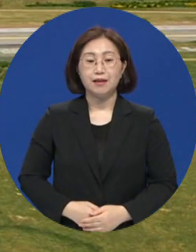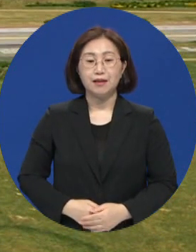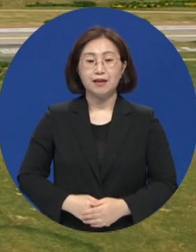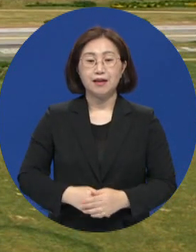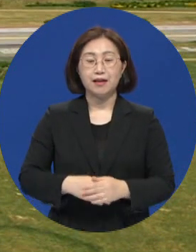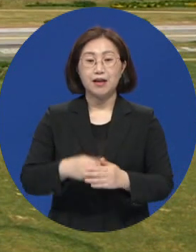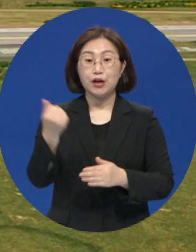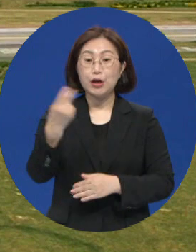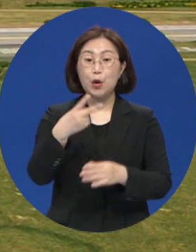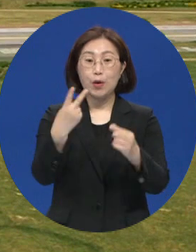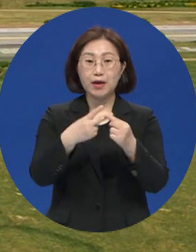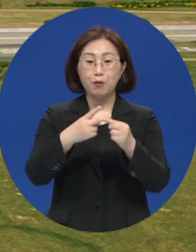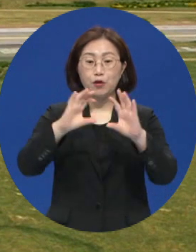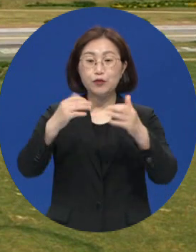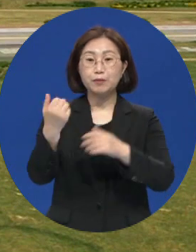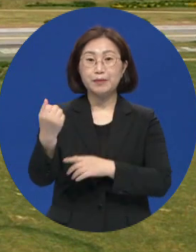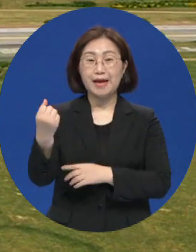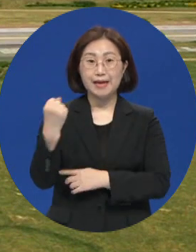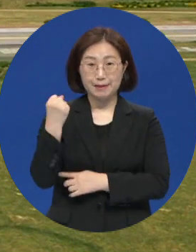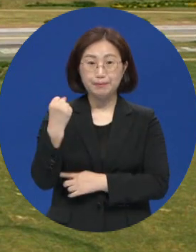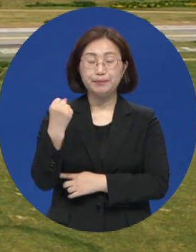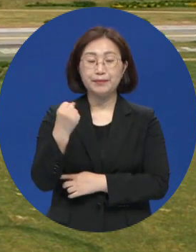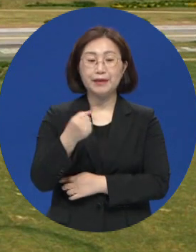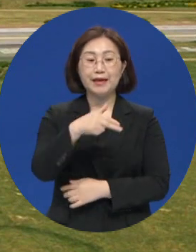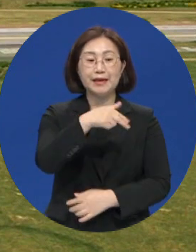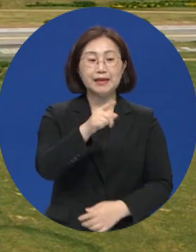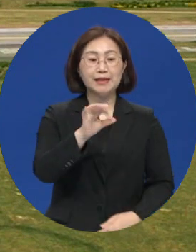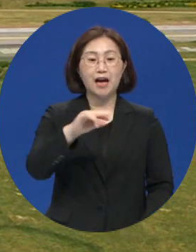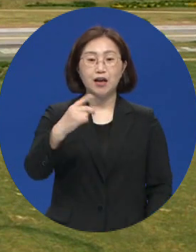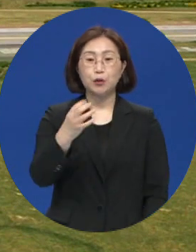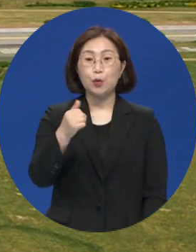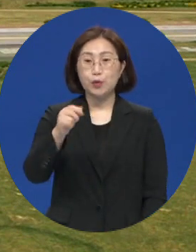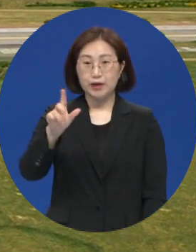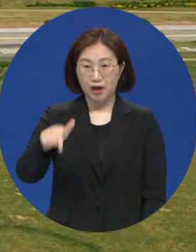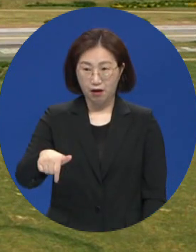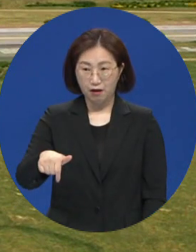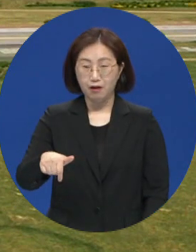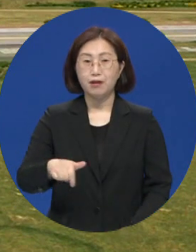2번 국민의 임 창동역 입니다